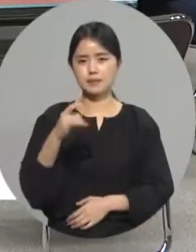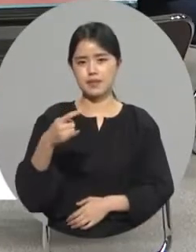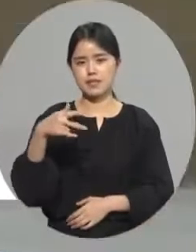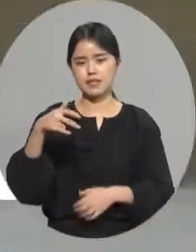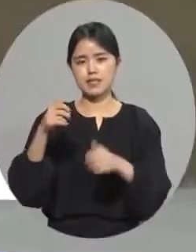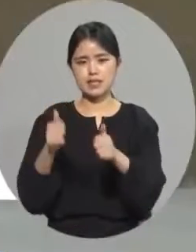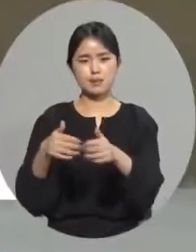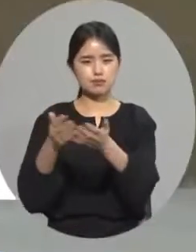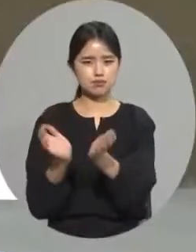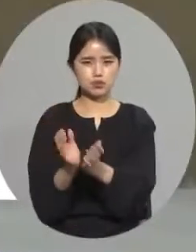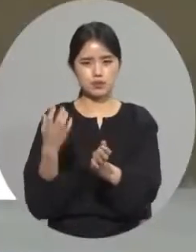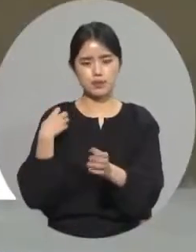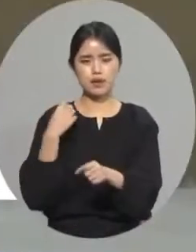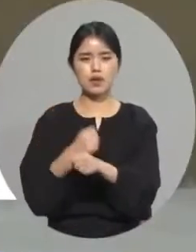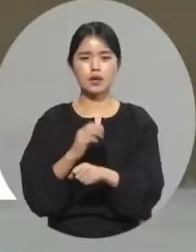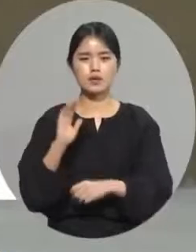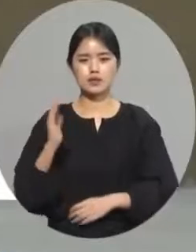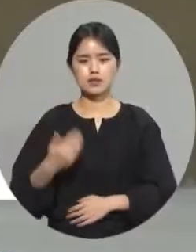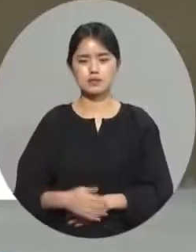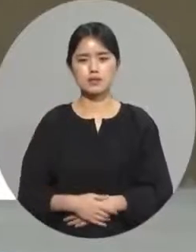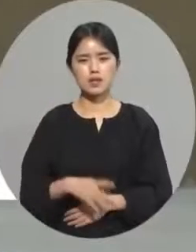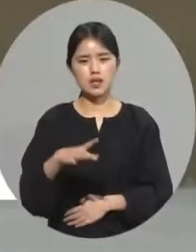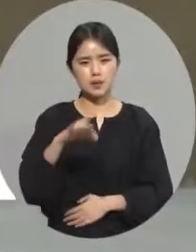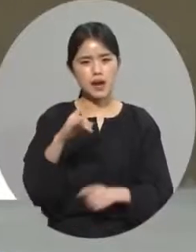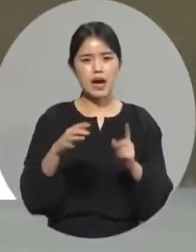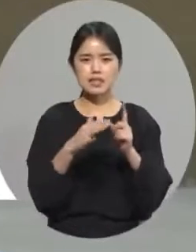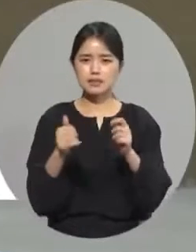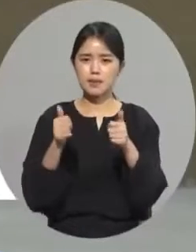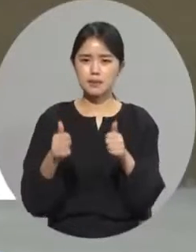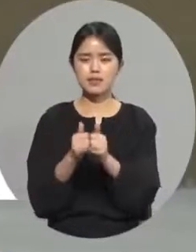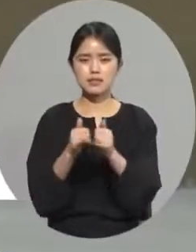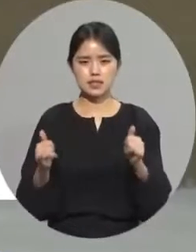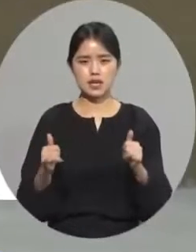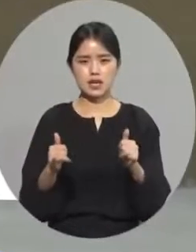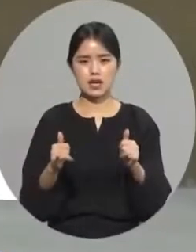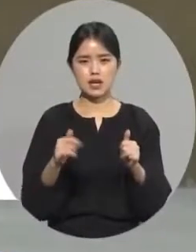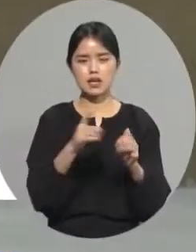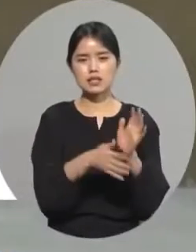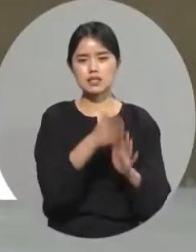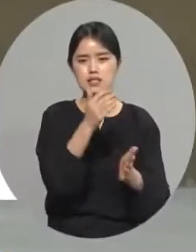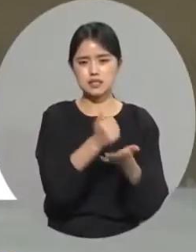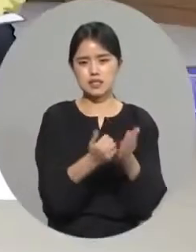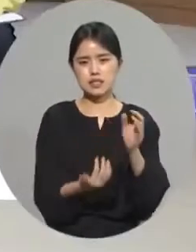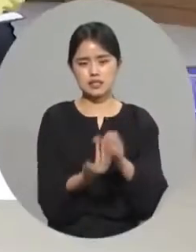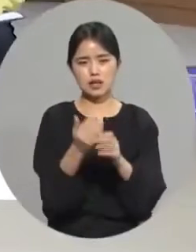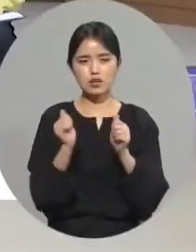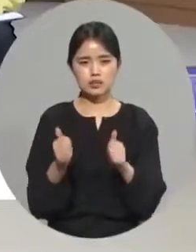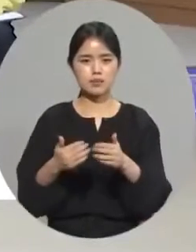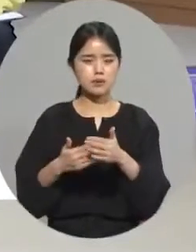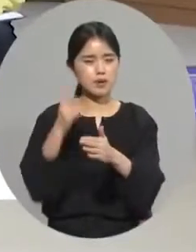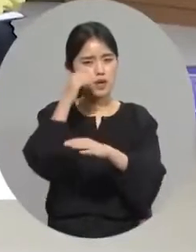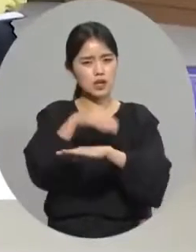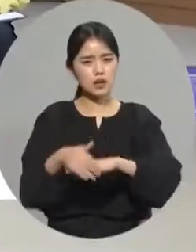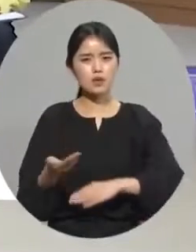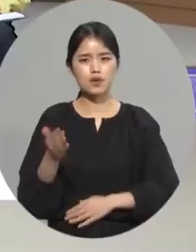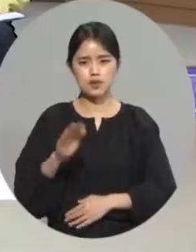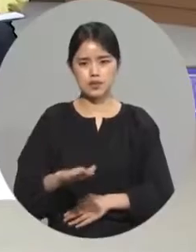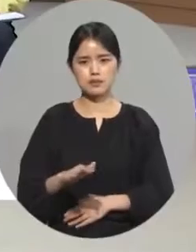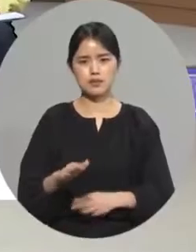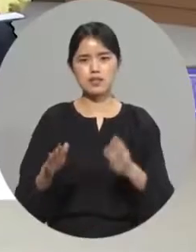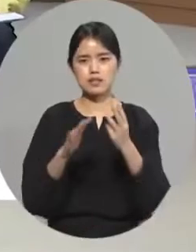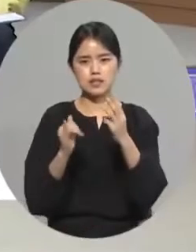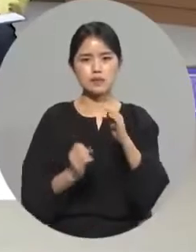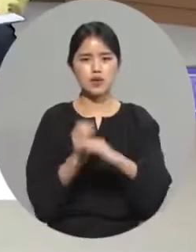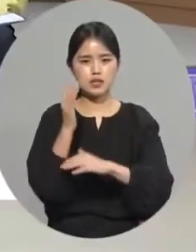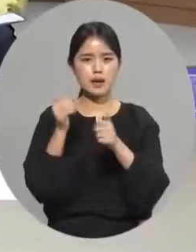전주지방법원 정읍지원 에 따르면 당초 1명 의 판사가 유 진 섭 시장 사건 재판을 진행할 예정이었지만 3명